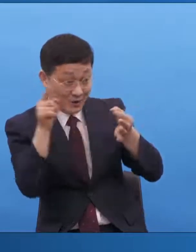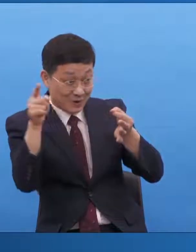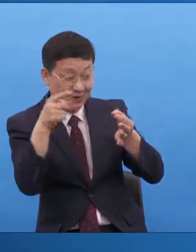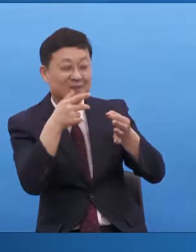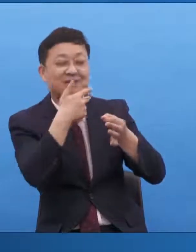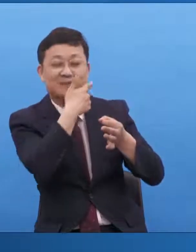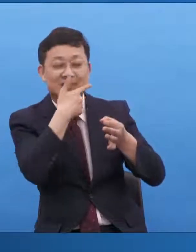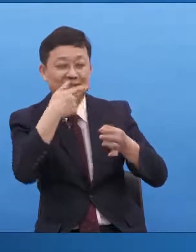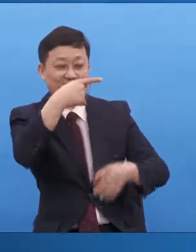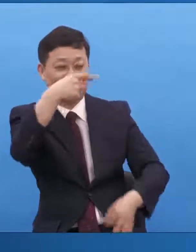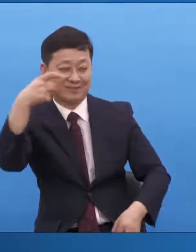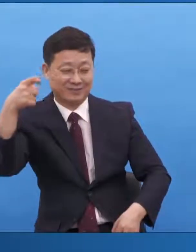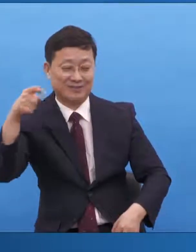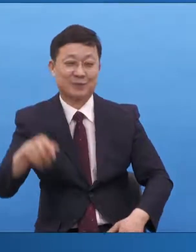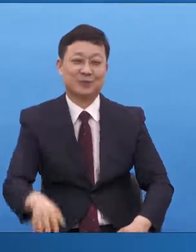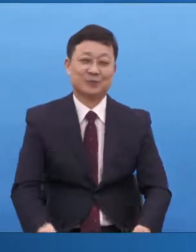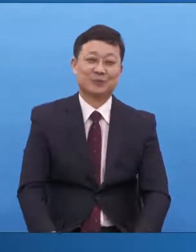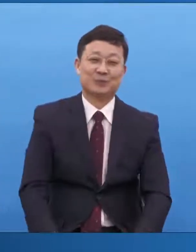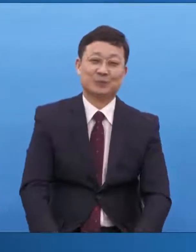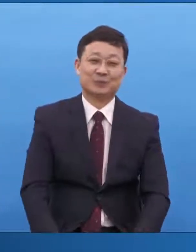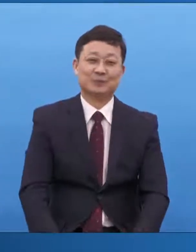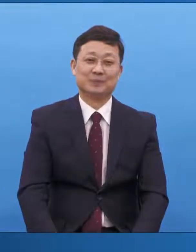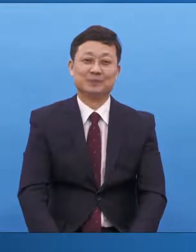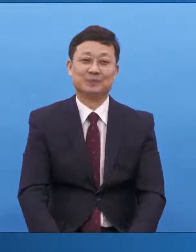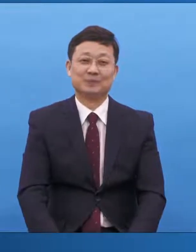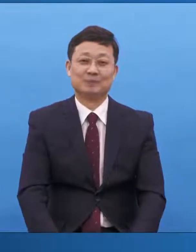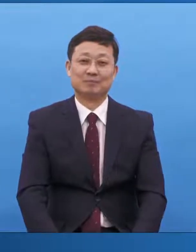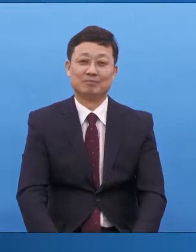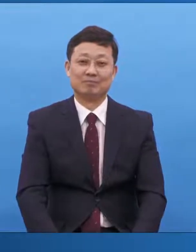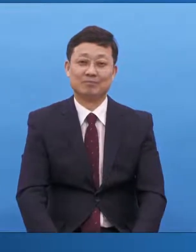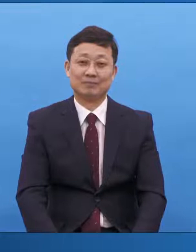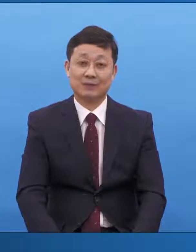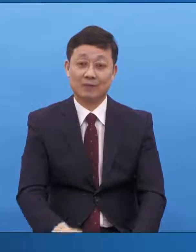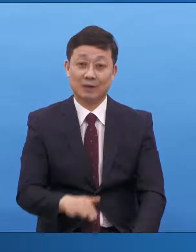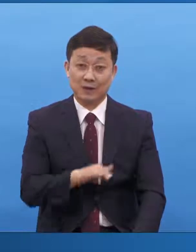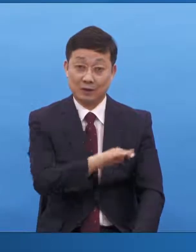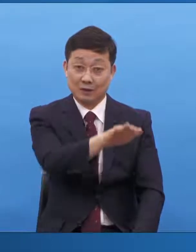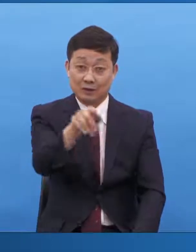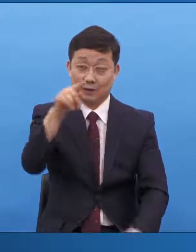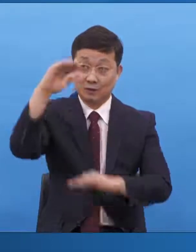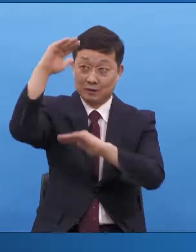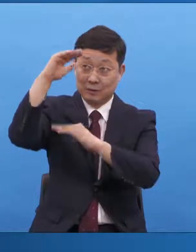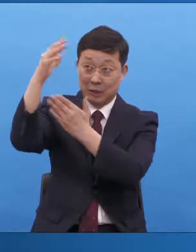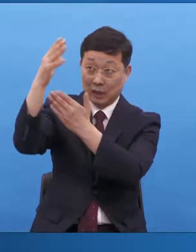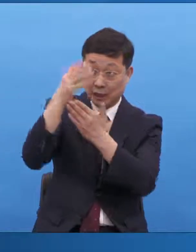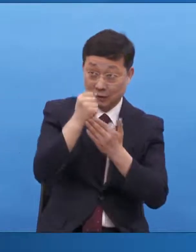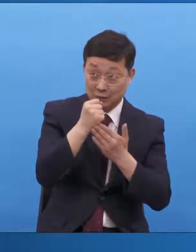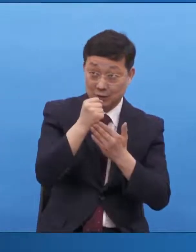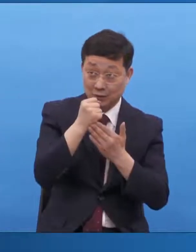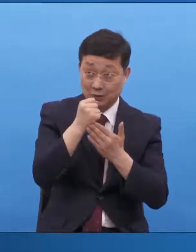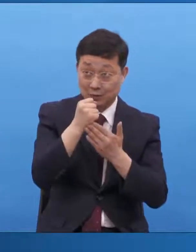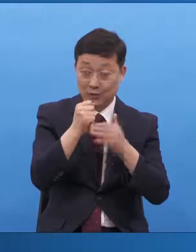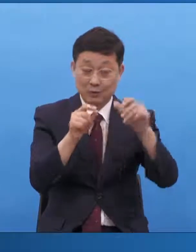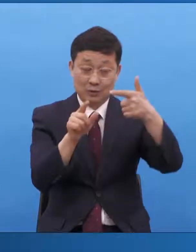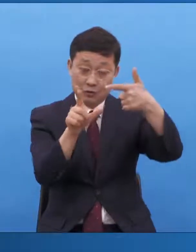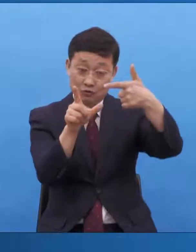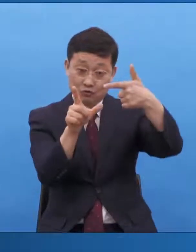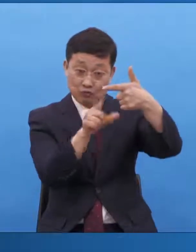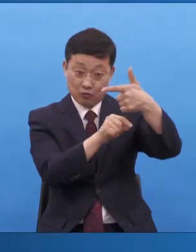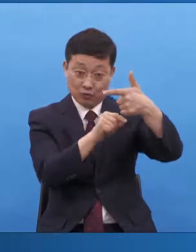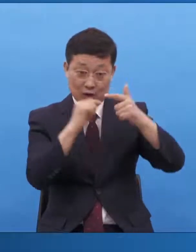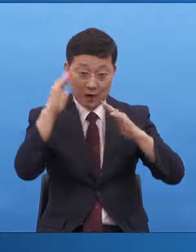그렇다면. 여러분이 이걸 가지고 이제 공과 책을 한번 딱 보세요. If that is so, let's now look at the text with this.